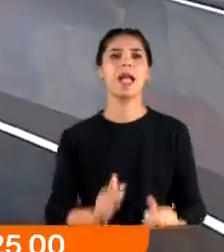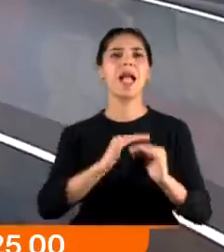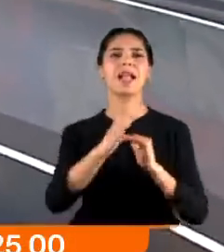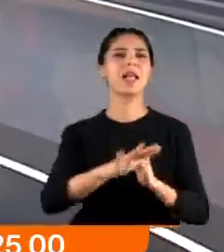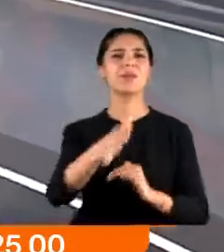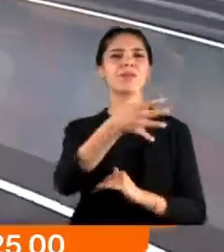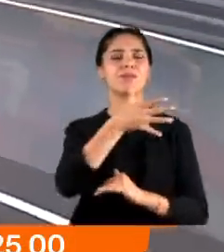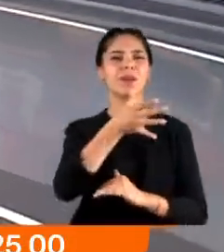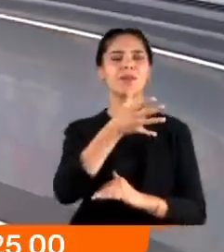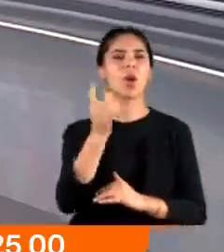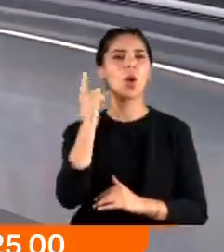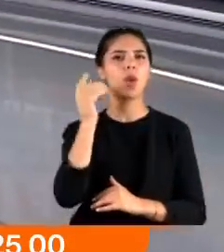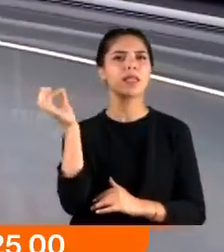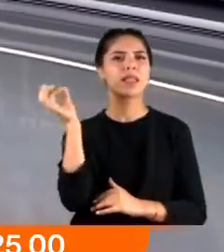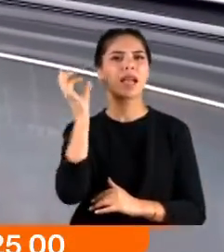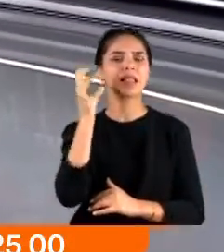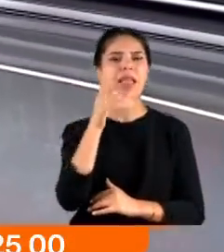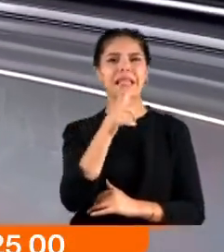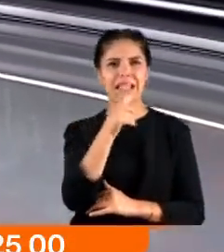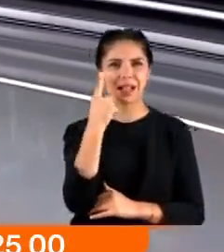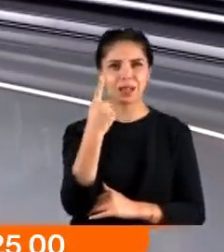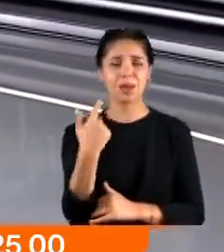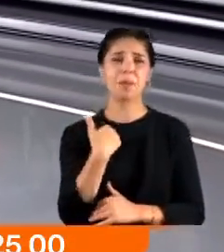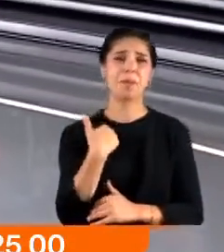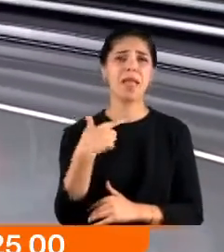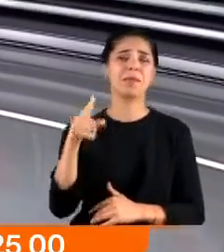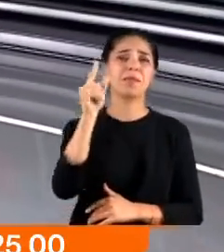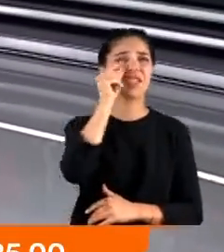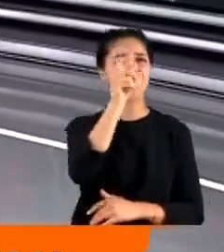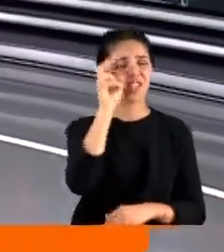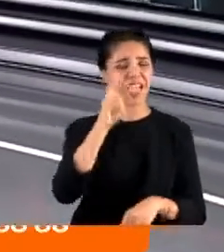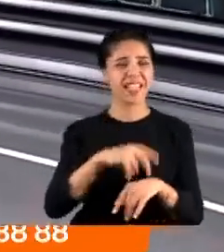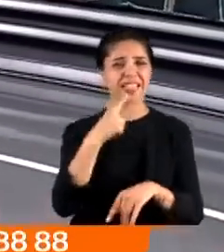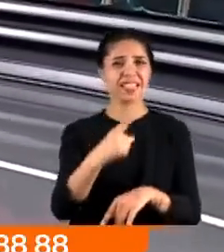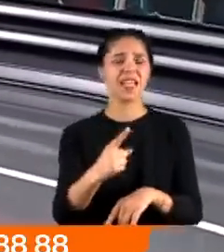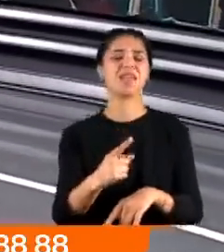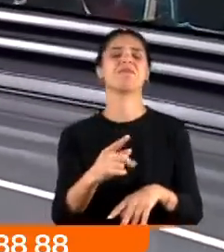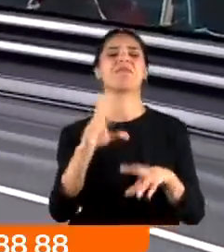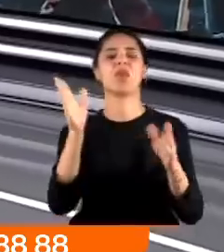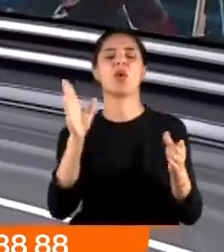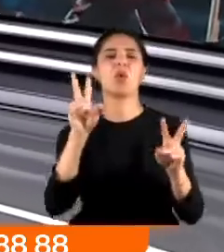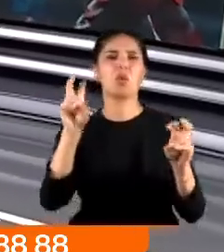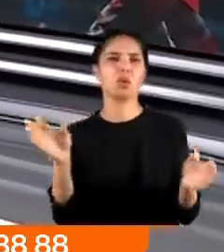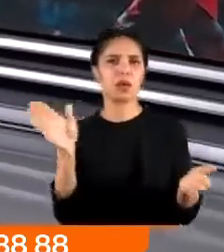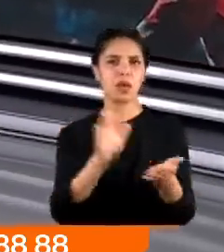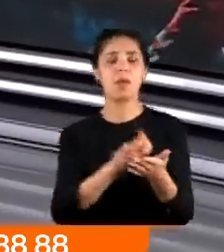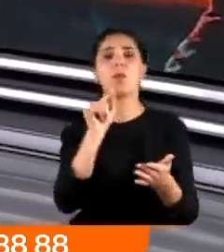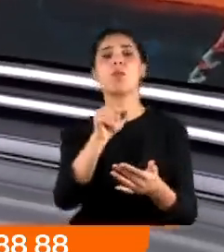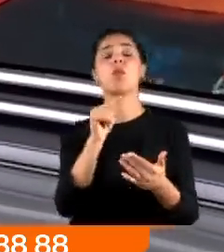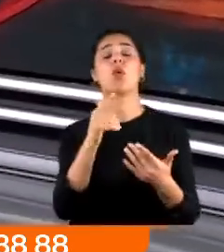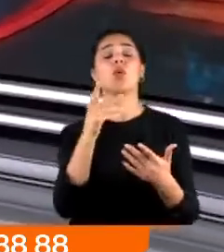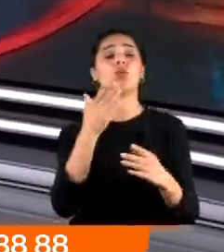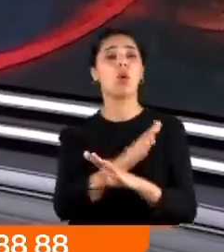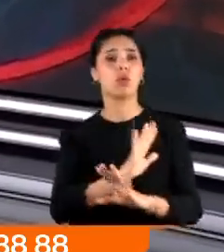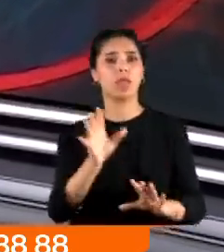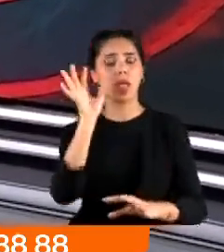Halk arasında genellikle kulağa çınlayan biri beni andı deyip geçer. Ancak uzmanlara göre çınlama deyip geçmemek gerekiyor. Zira o